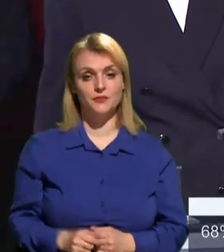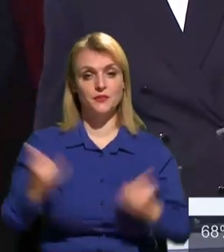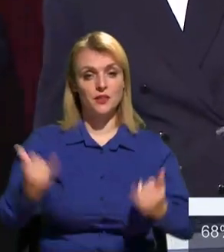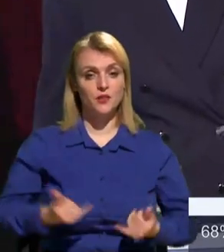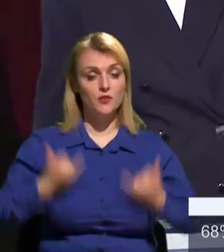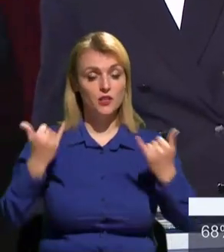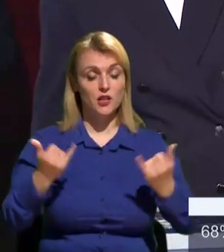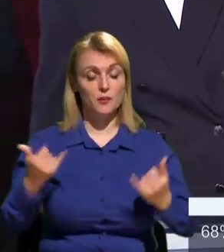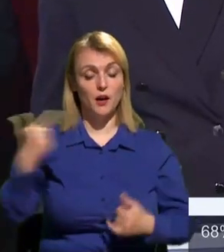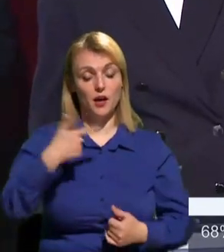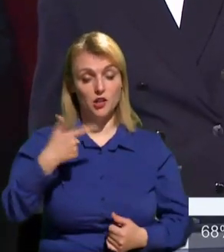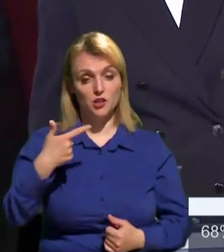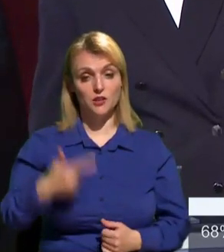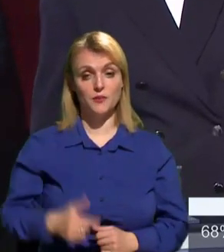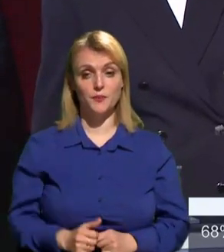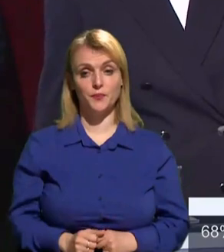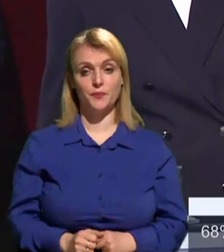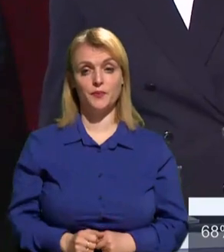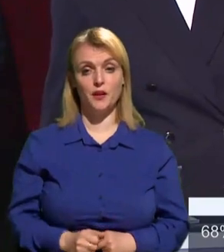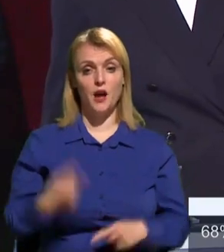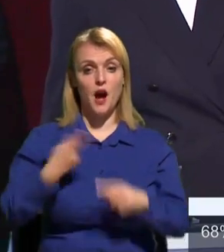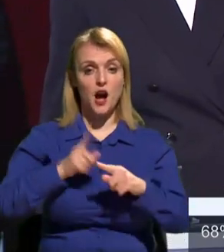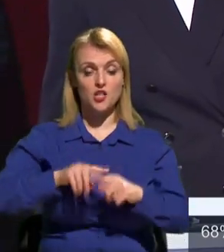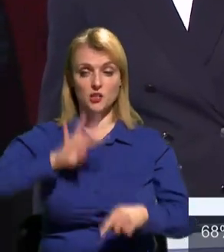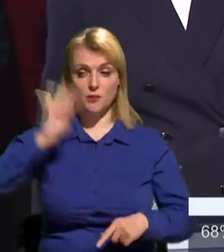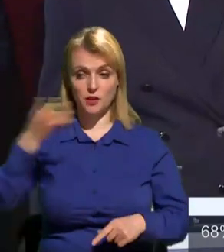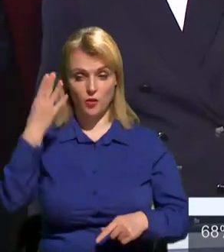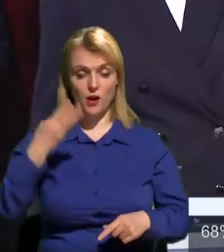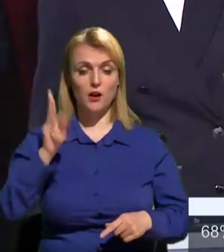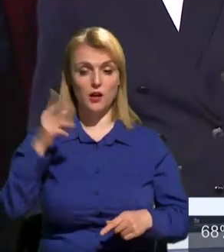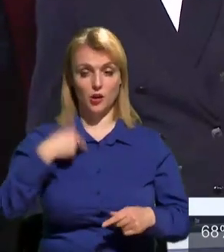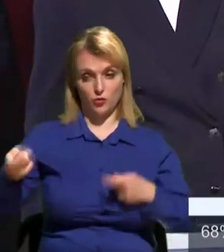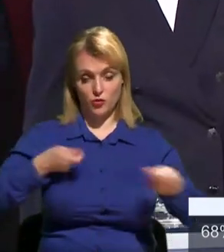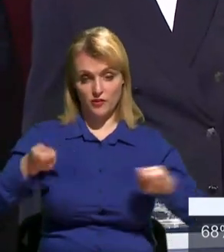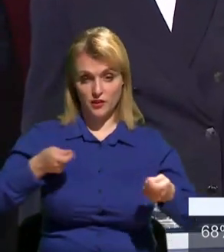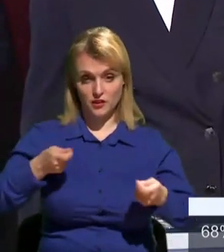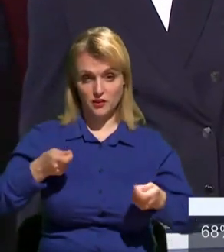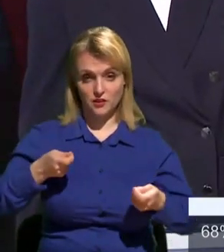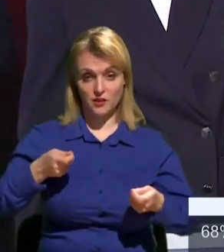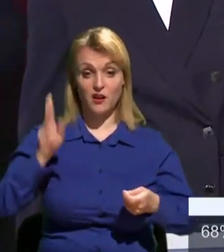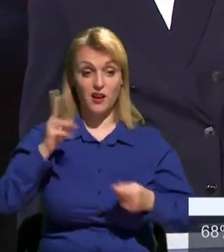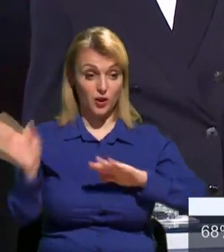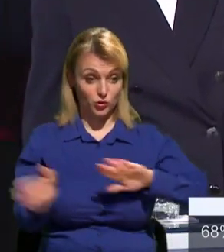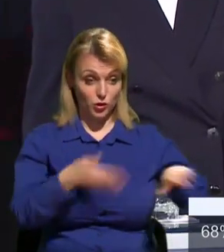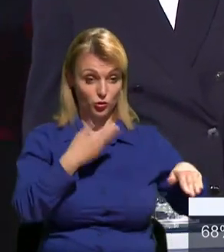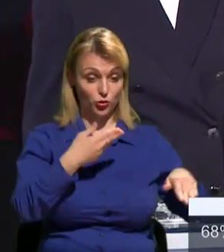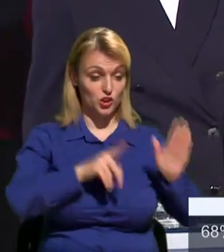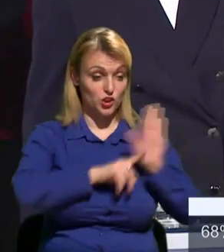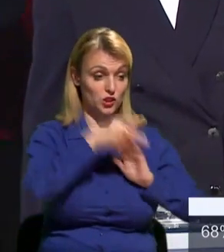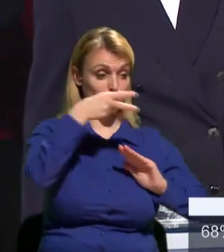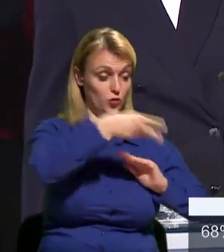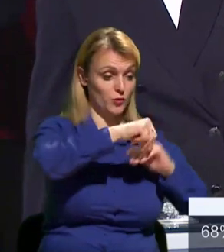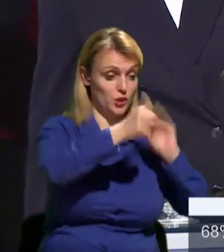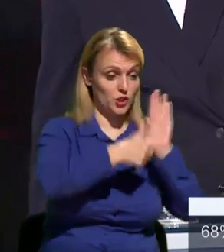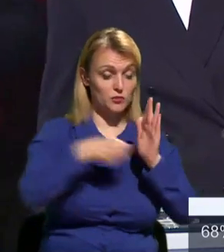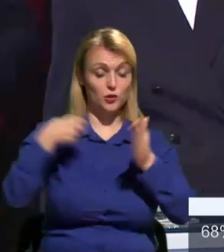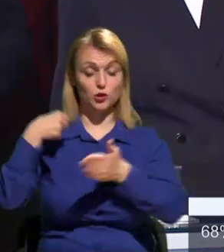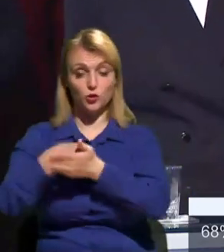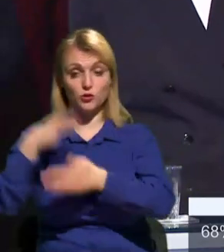Stimați concetățeni, acești 4 ani de mandat pe care au trecut din 2016 până în